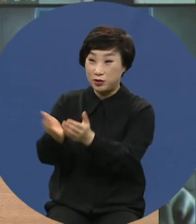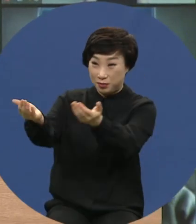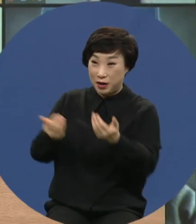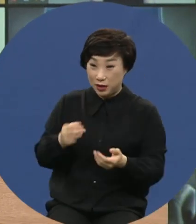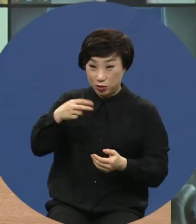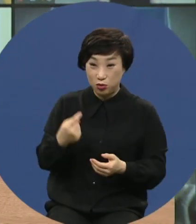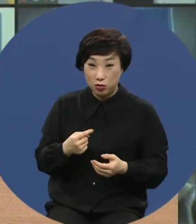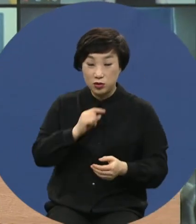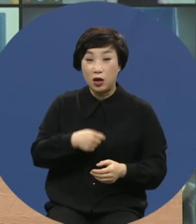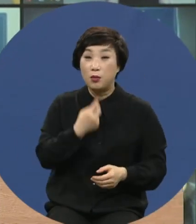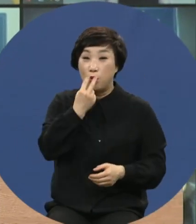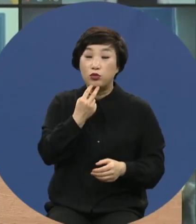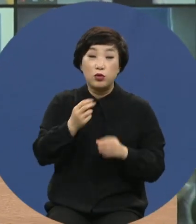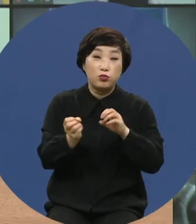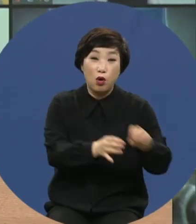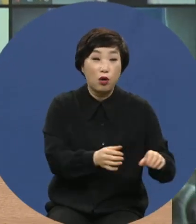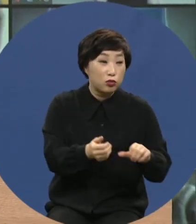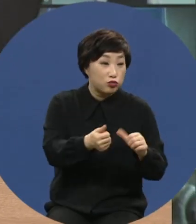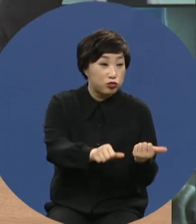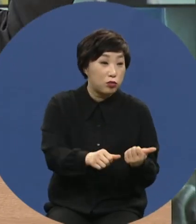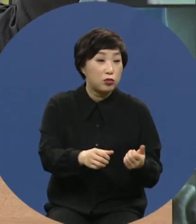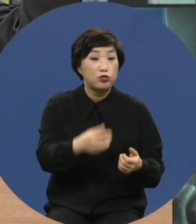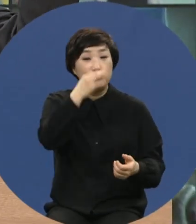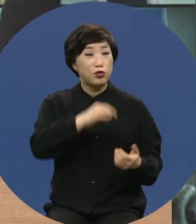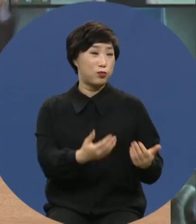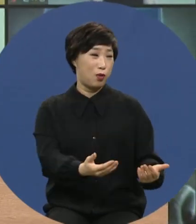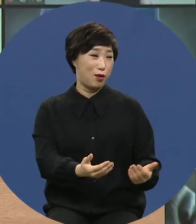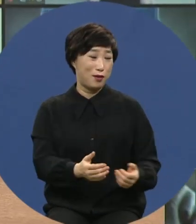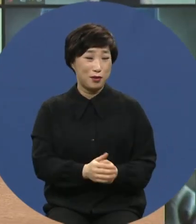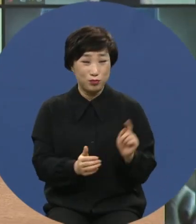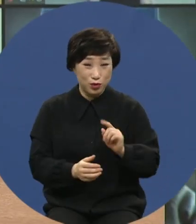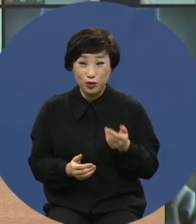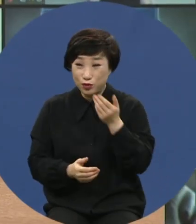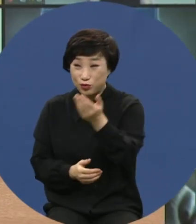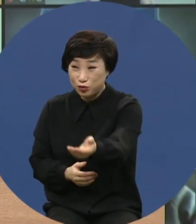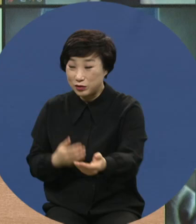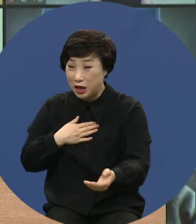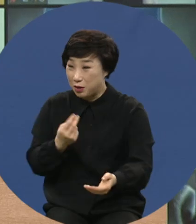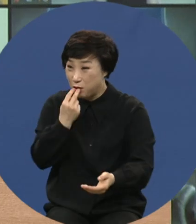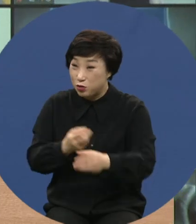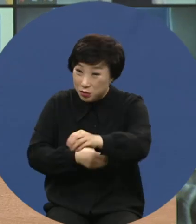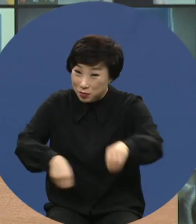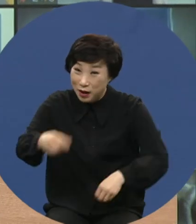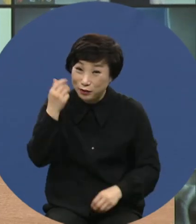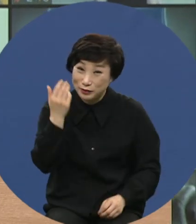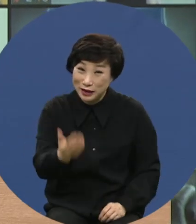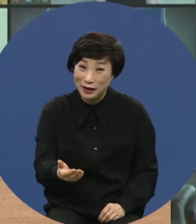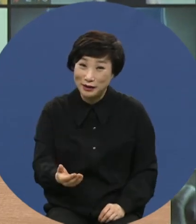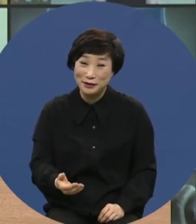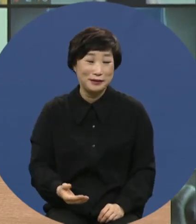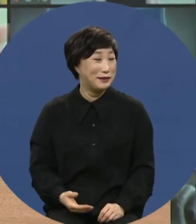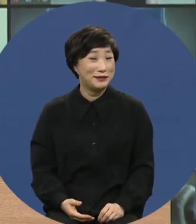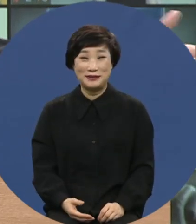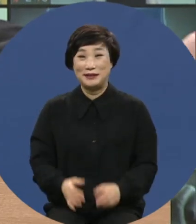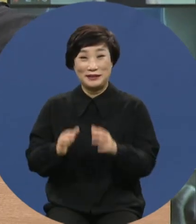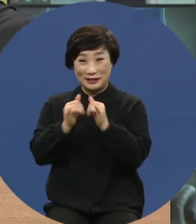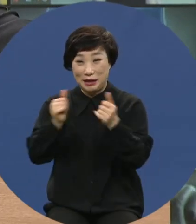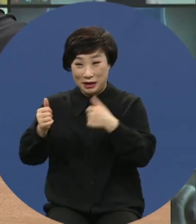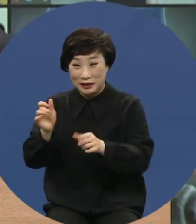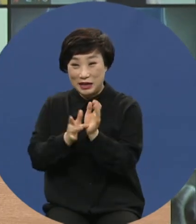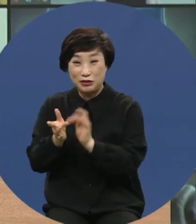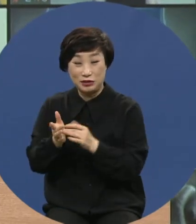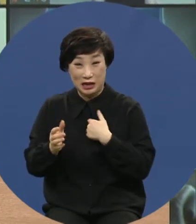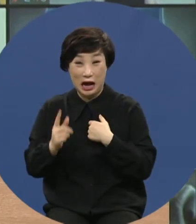목숨을 잃으면 무엇이 유익하리요. 사람이 무엇을 주고 제 목숨을 바꾸겠느냐. 인자가